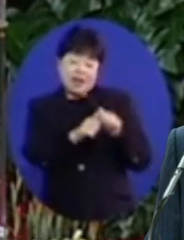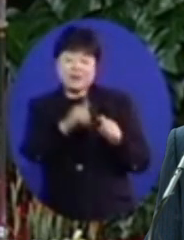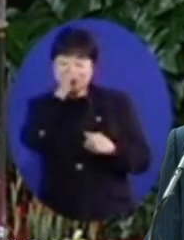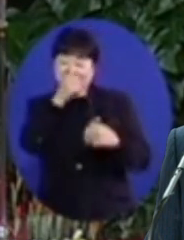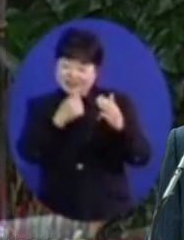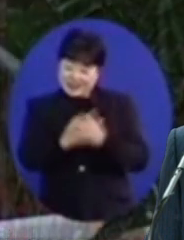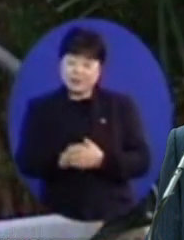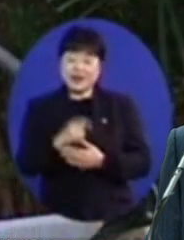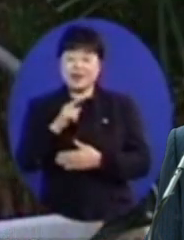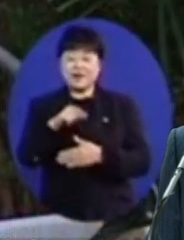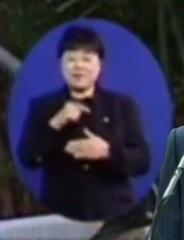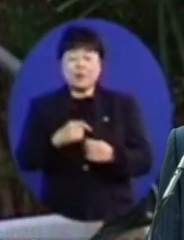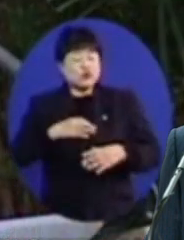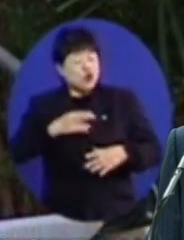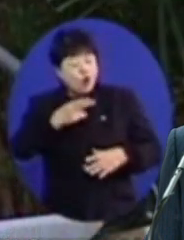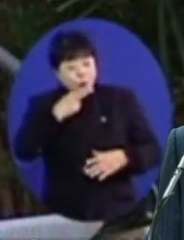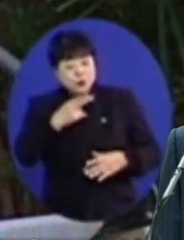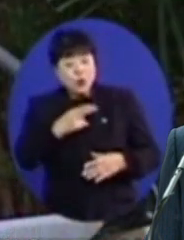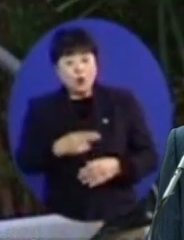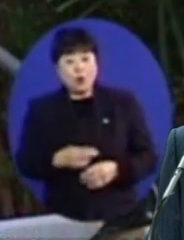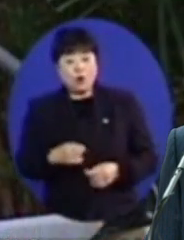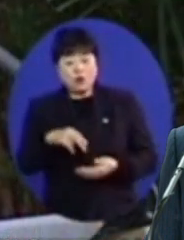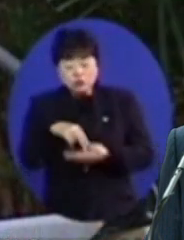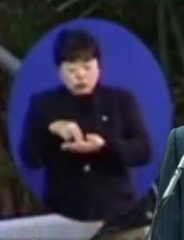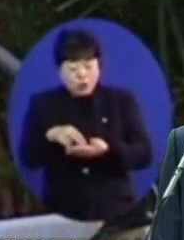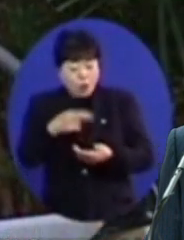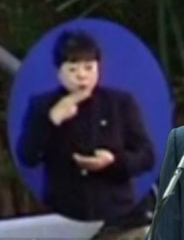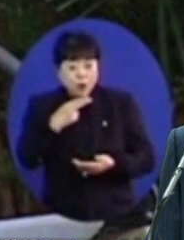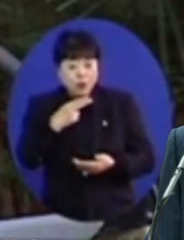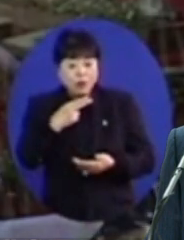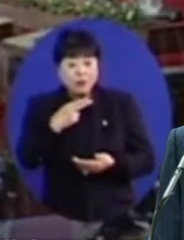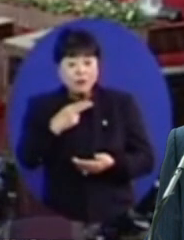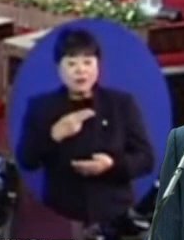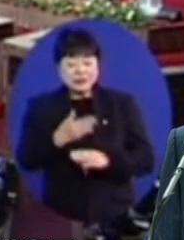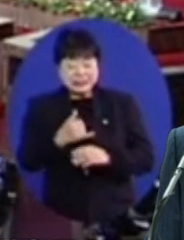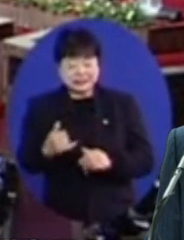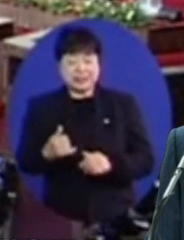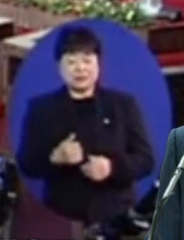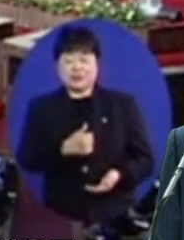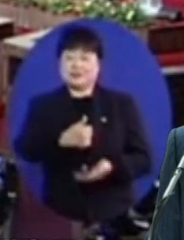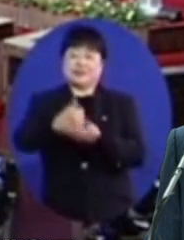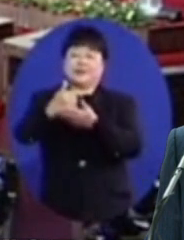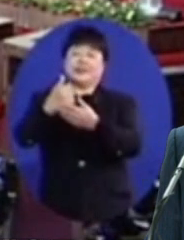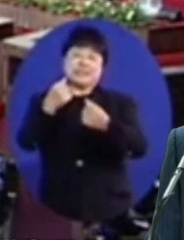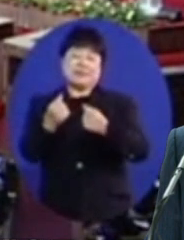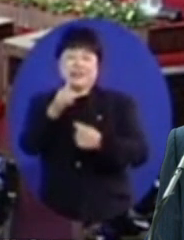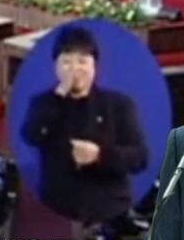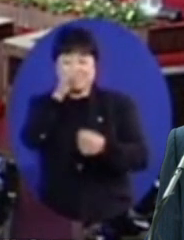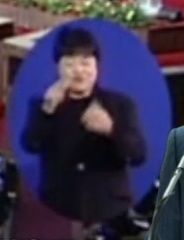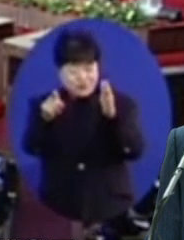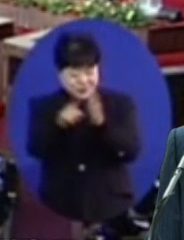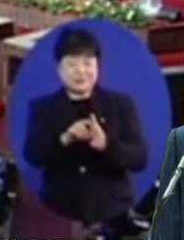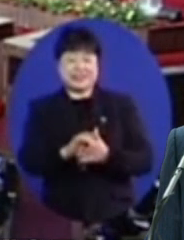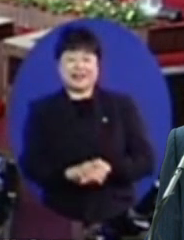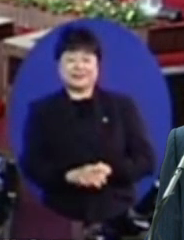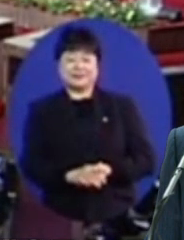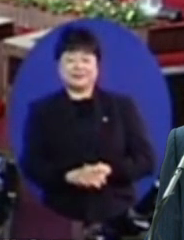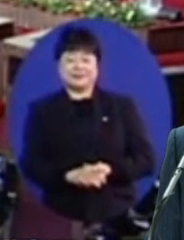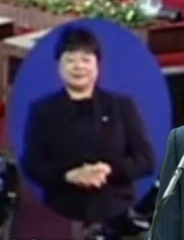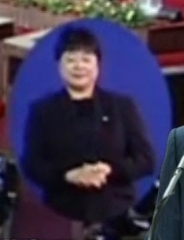계시니까 마음에 두려움도 없고 떨림도 없습니다 그가 다른 사람을 섬길 수 있는 힘이 있었던 것입니다